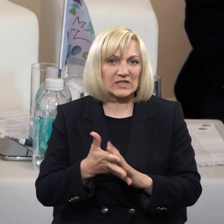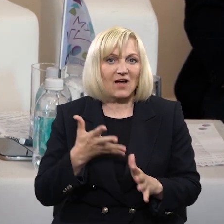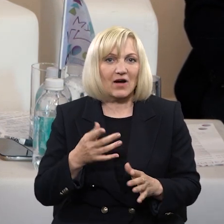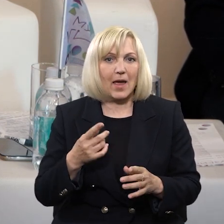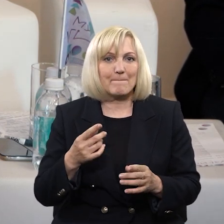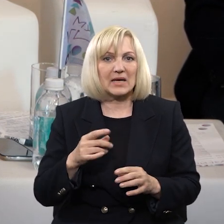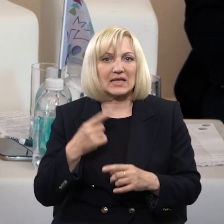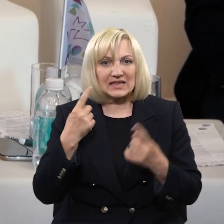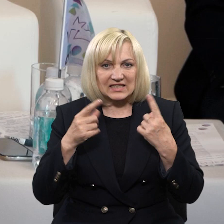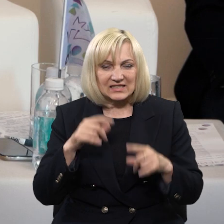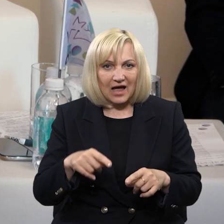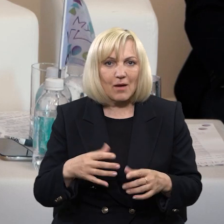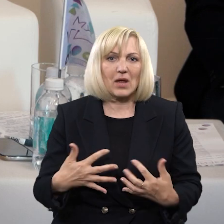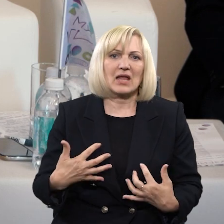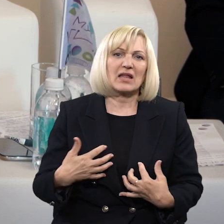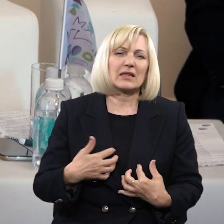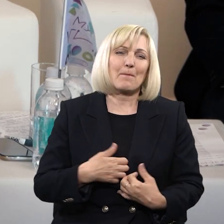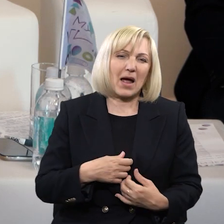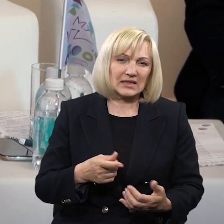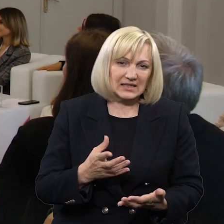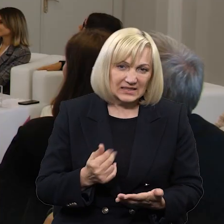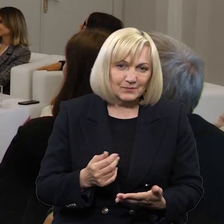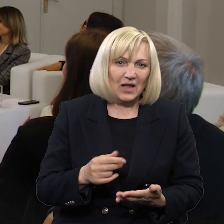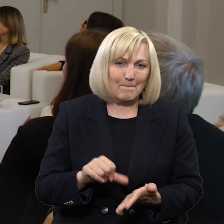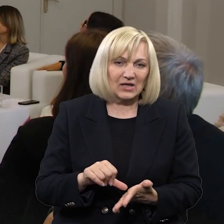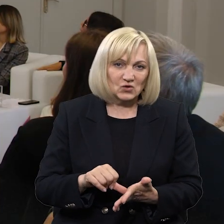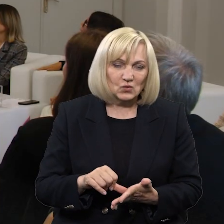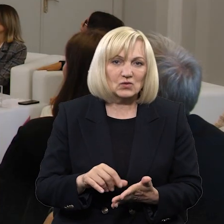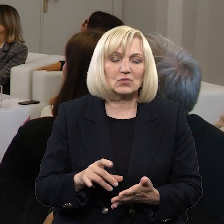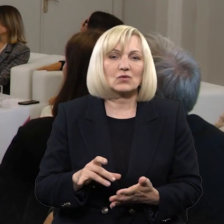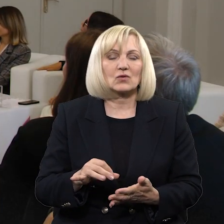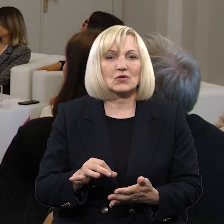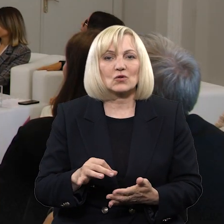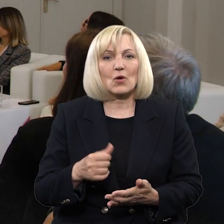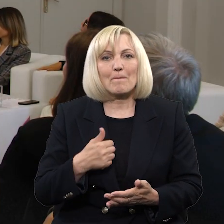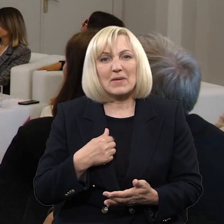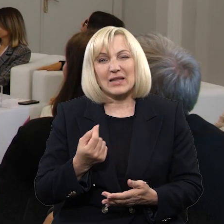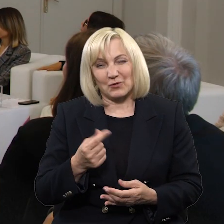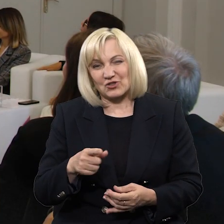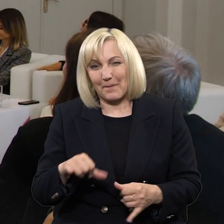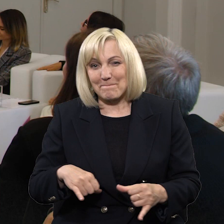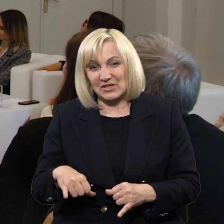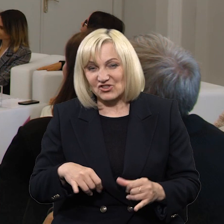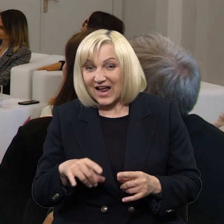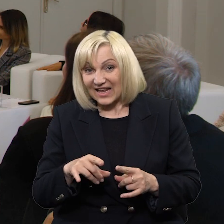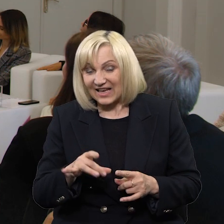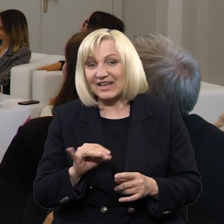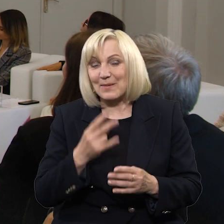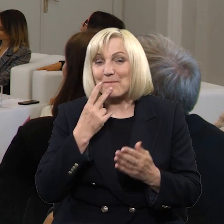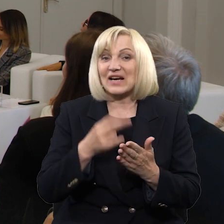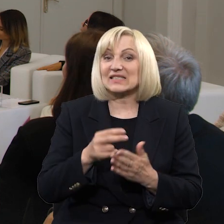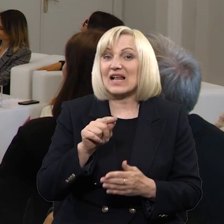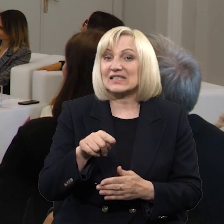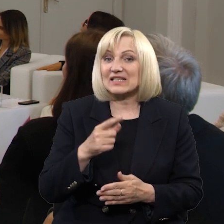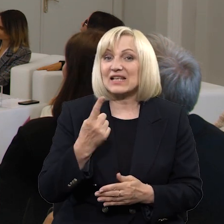некоторые драматизм в этом дизайне присутствует в данном случае Конечно мы немножко пошалили и